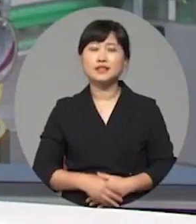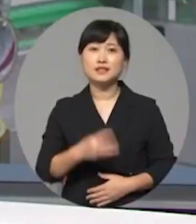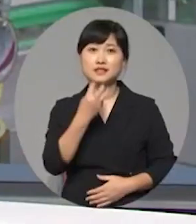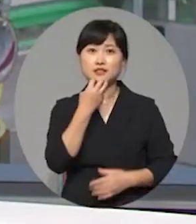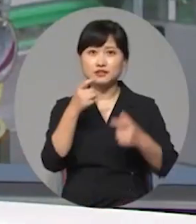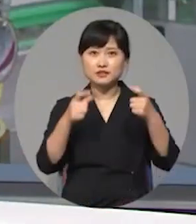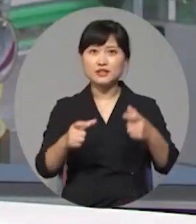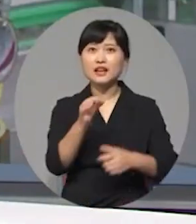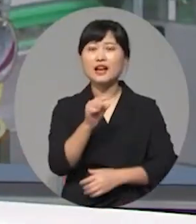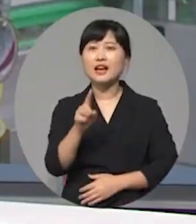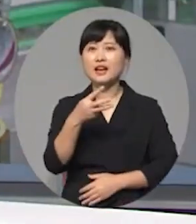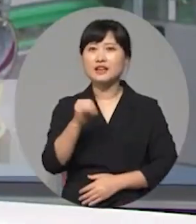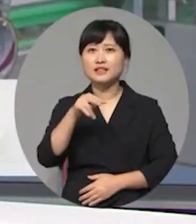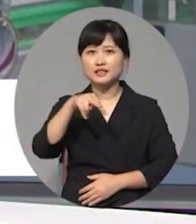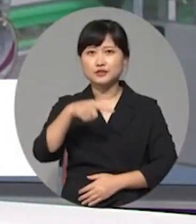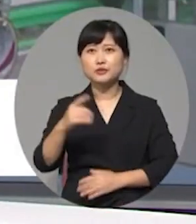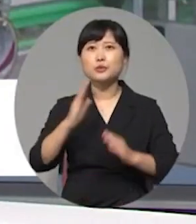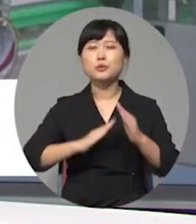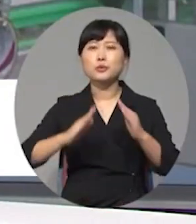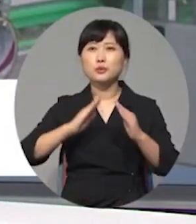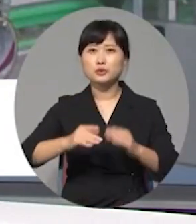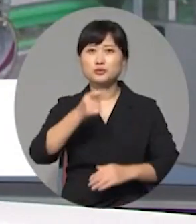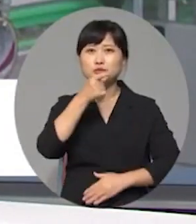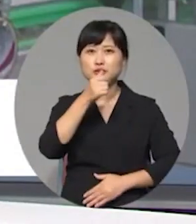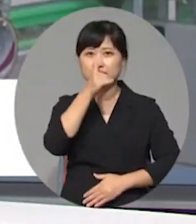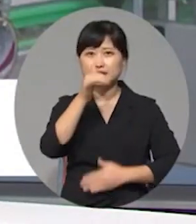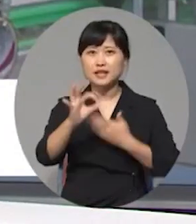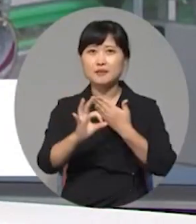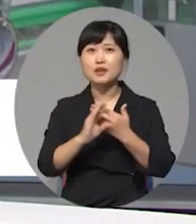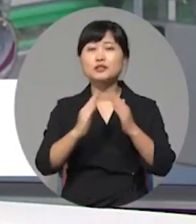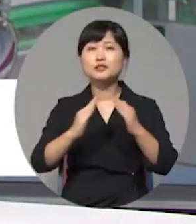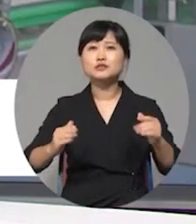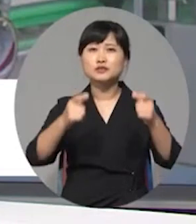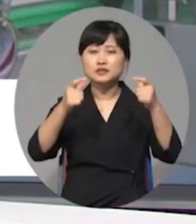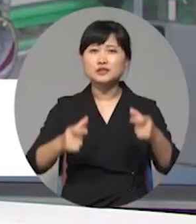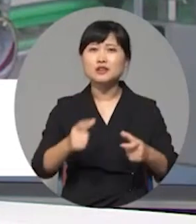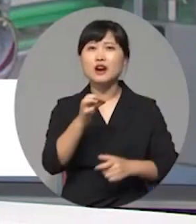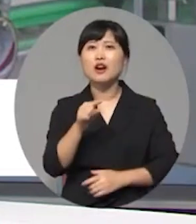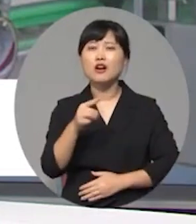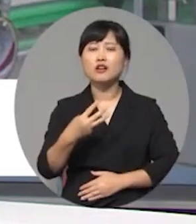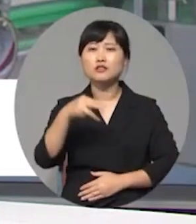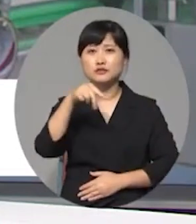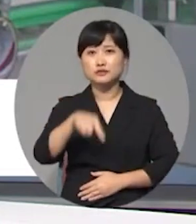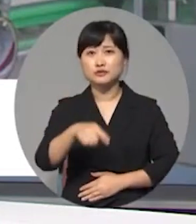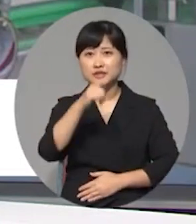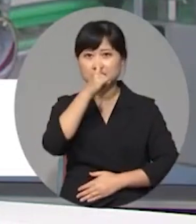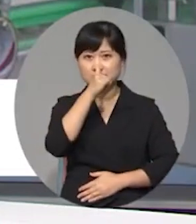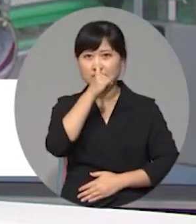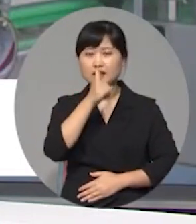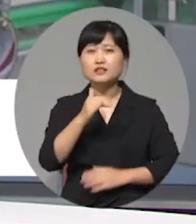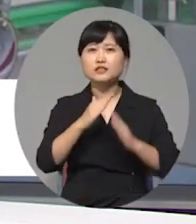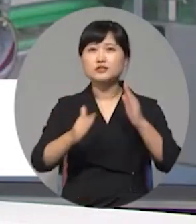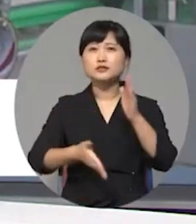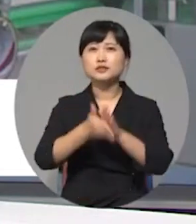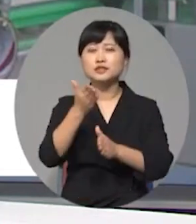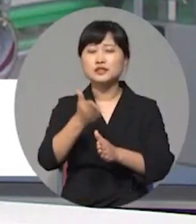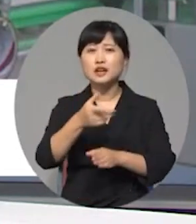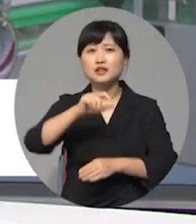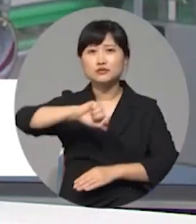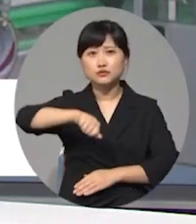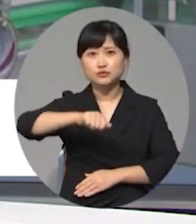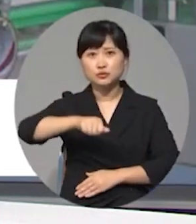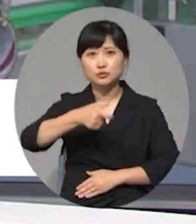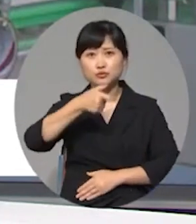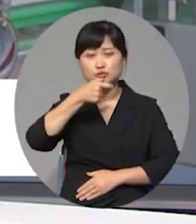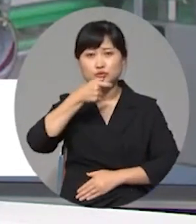서울에 아리수라는 공공형 생수가 있다면 전주에는 얼수가 있습니다. 전주시가 수돗물도 식수로 활용할